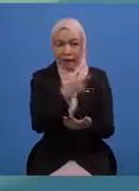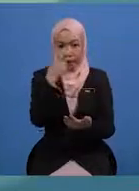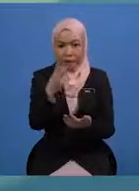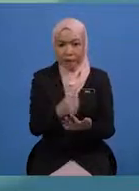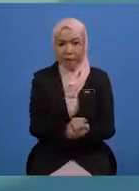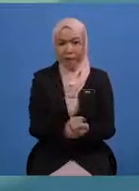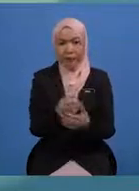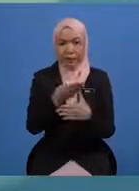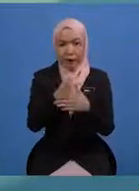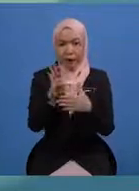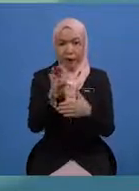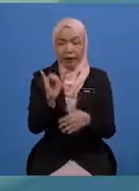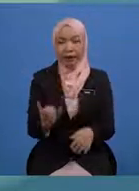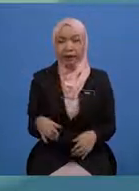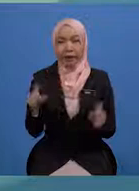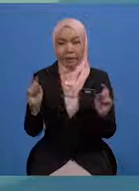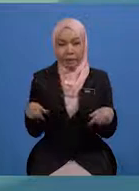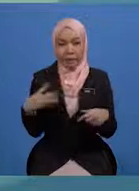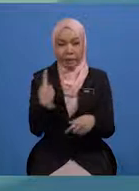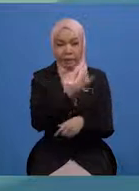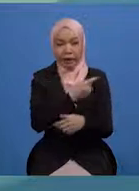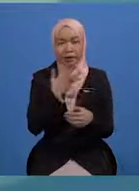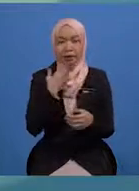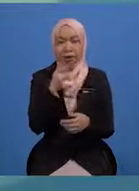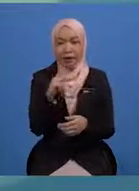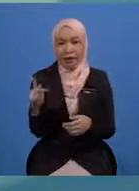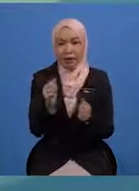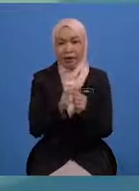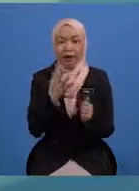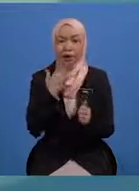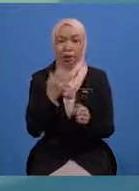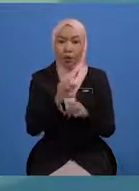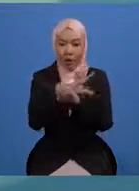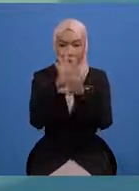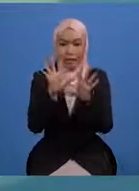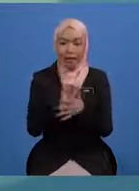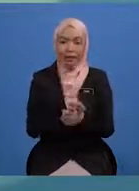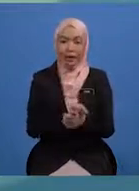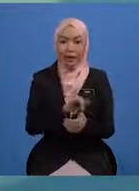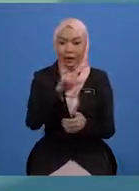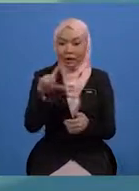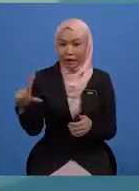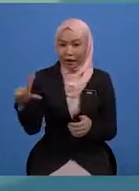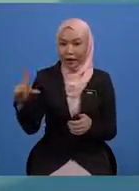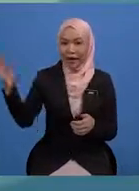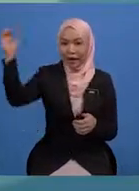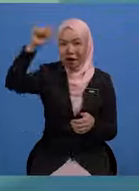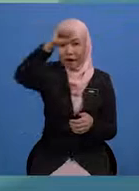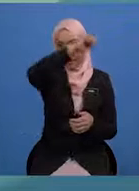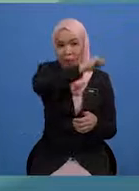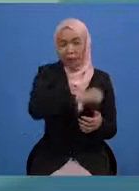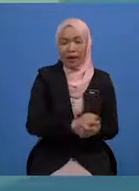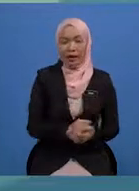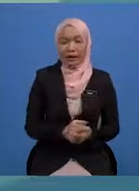perlu diwarnakan dengan warna cerah ialah awan. Awan ialah ruang